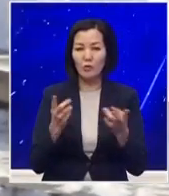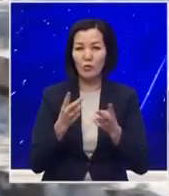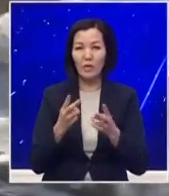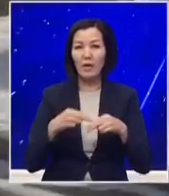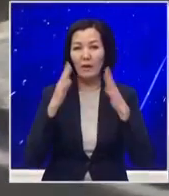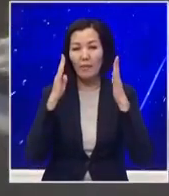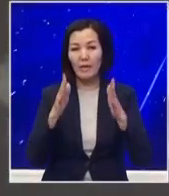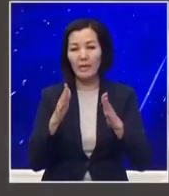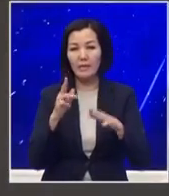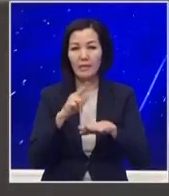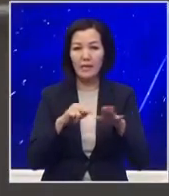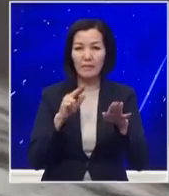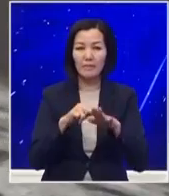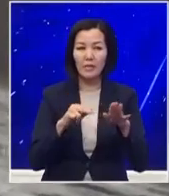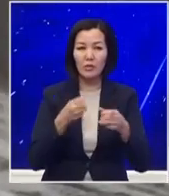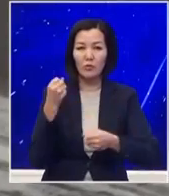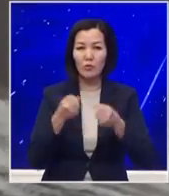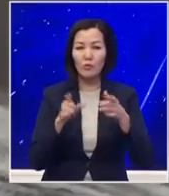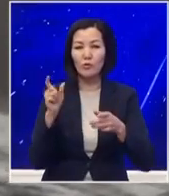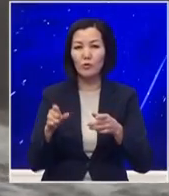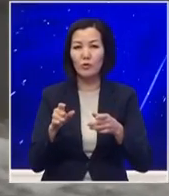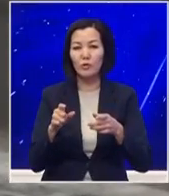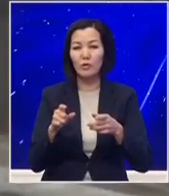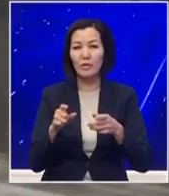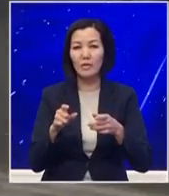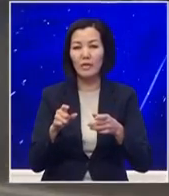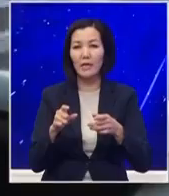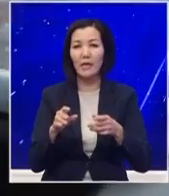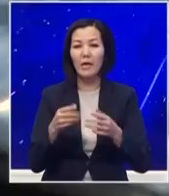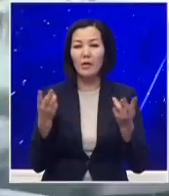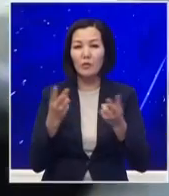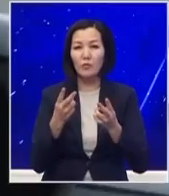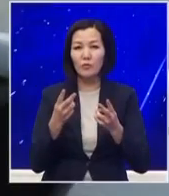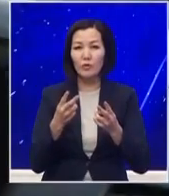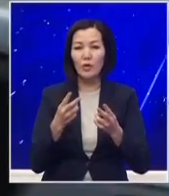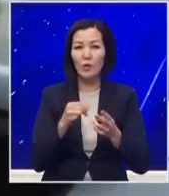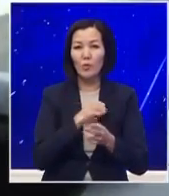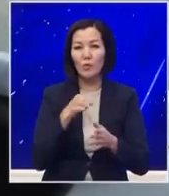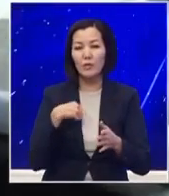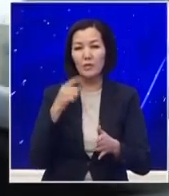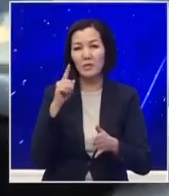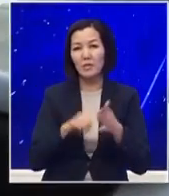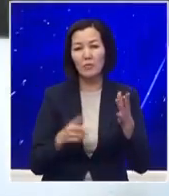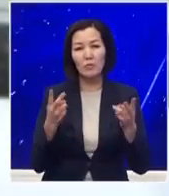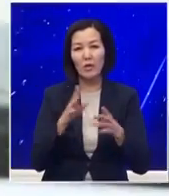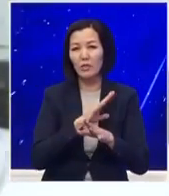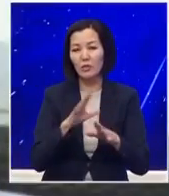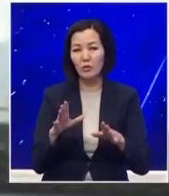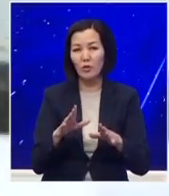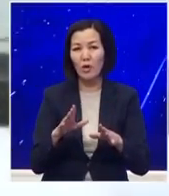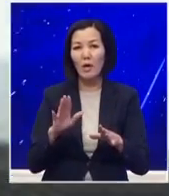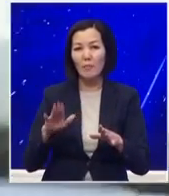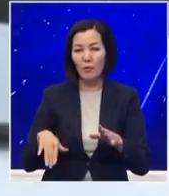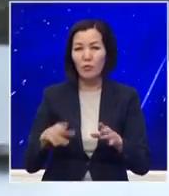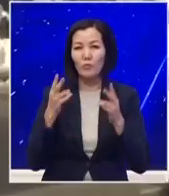Абайлаңыз, бұл тәртіп сақшыларының көлік жүргізушілеріне айтар кеңесі. Жолда өзіне тым сенімді болудың қажеті жоқ. Арты қайғылы